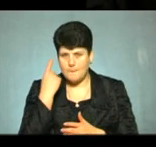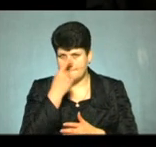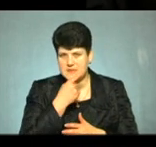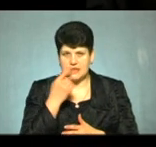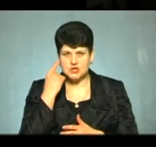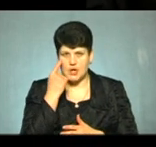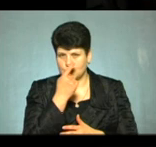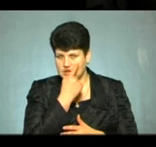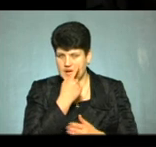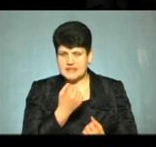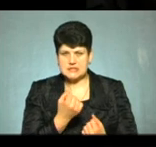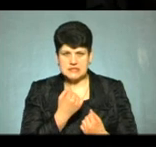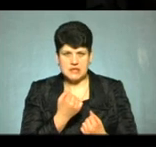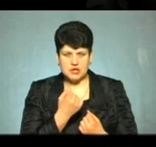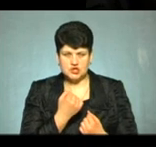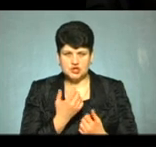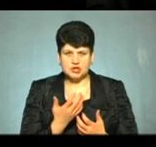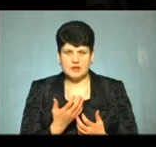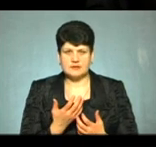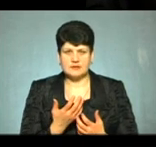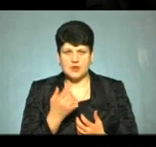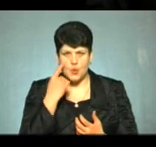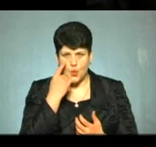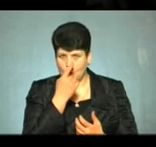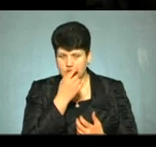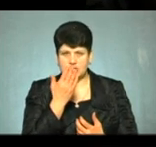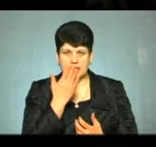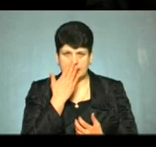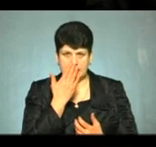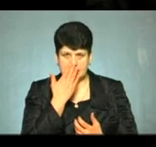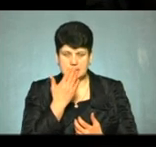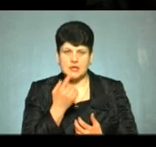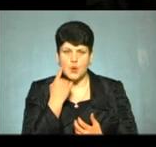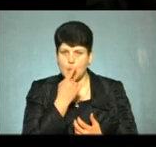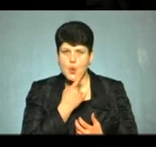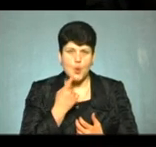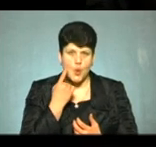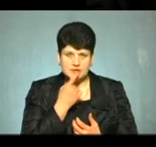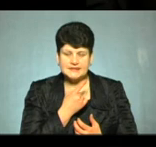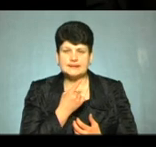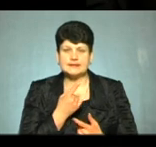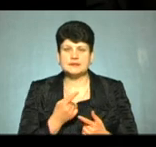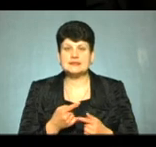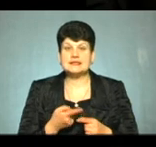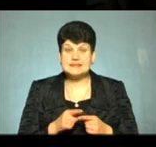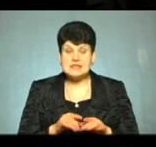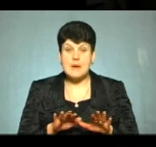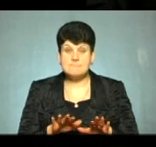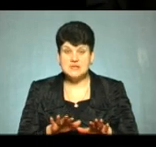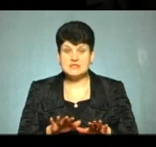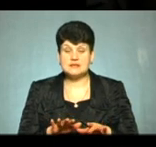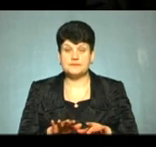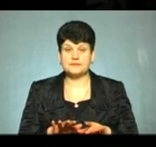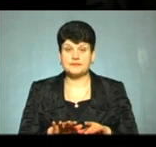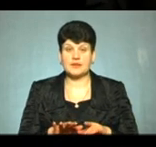руками до обличчя, до очей, захищати очі, ніс, рот – це місця, через які,